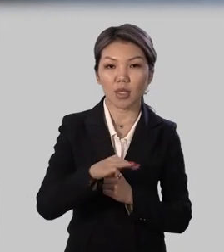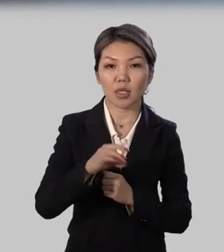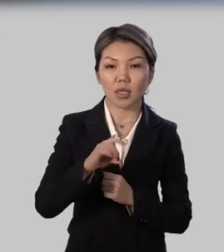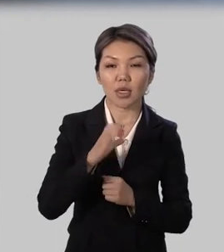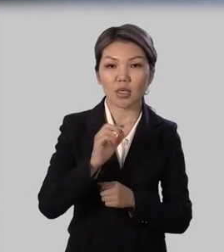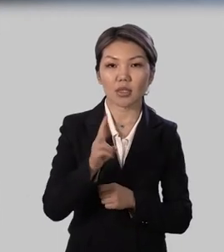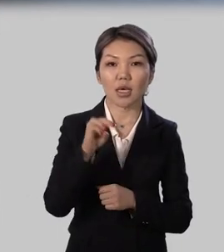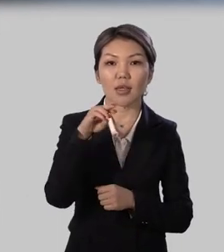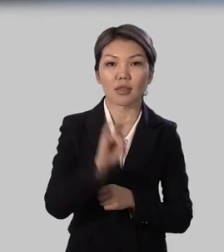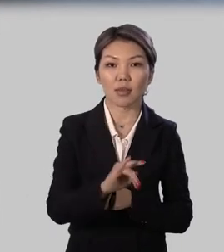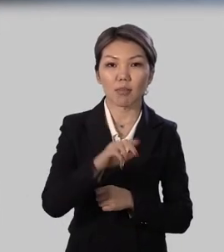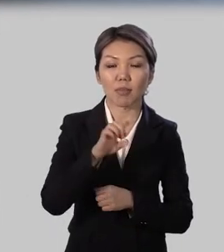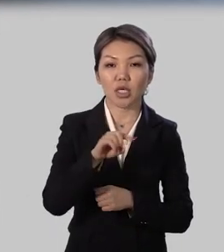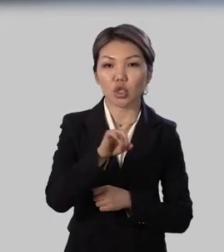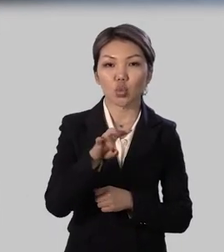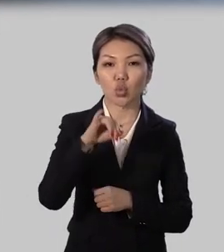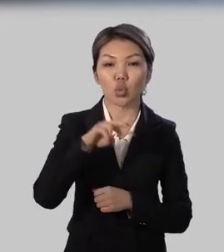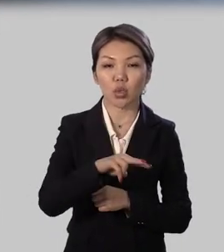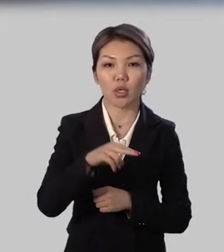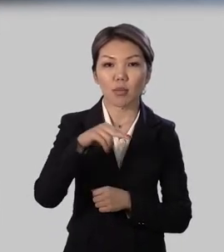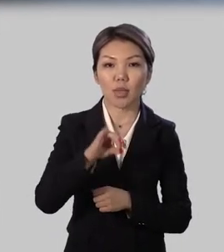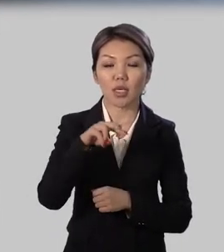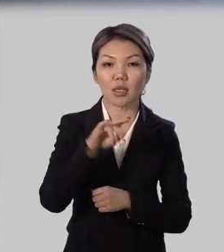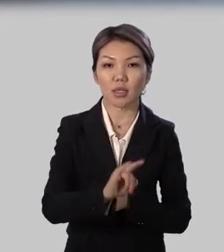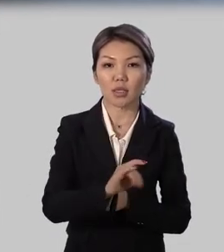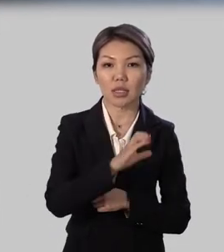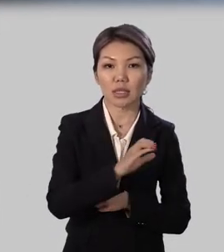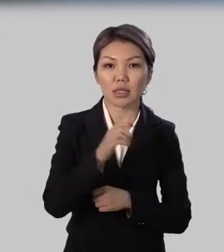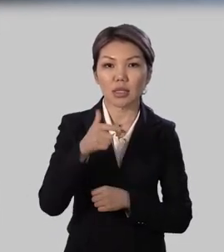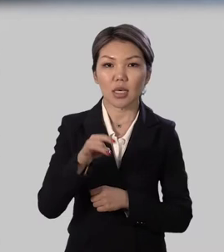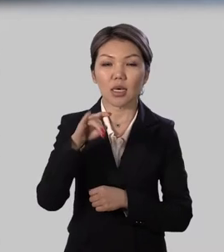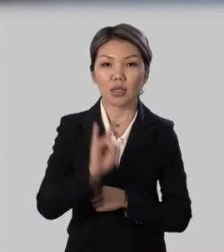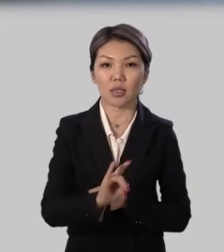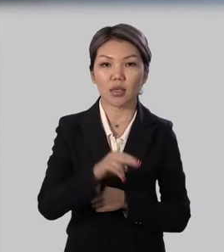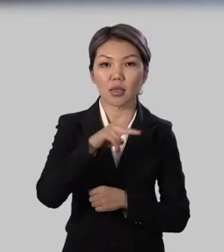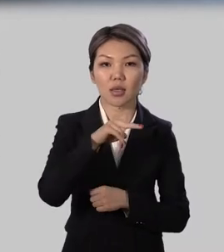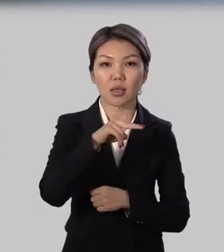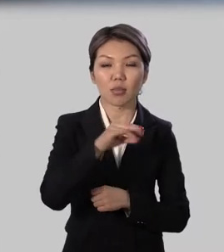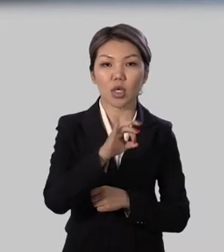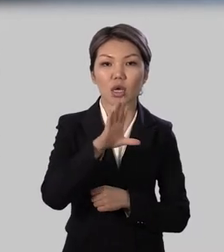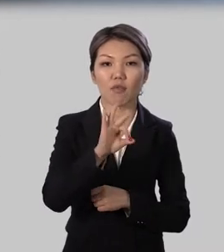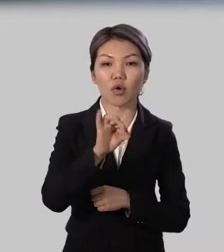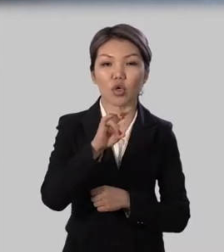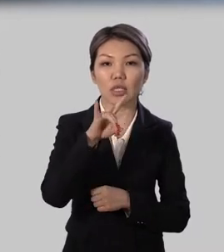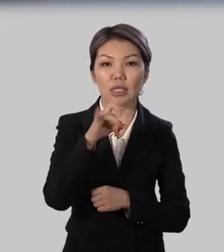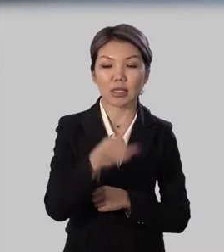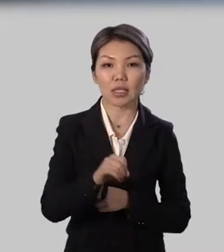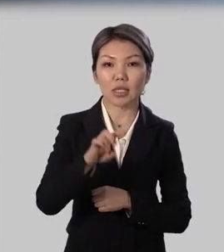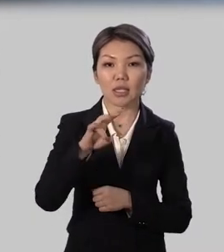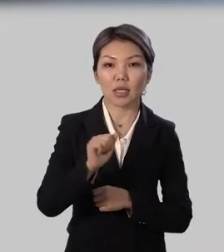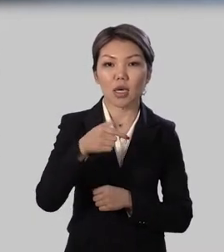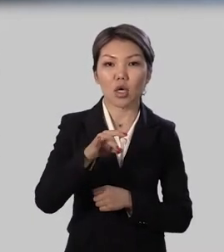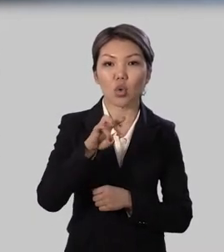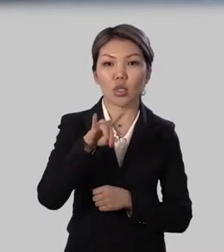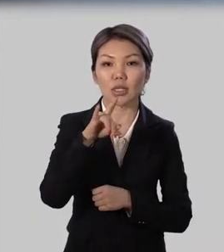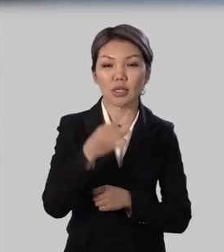раскаты брызнул перлы с горы проворный нагорный